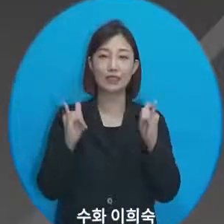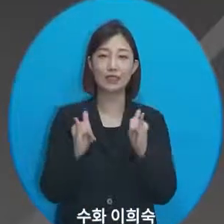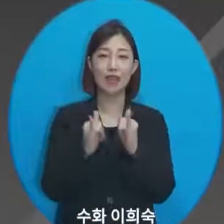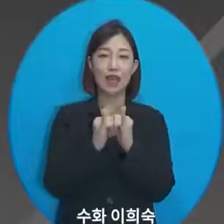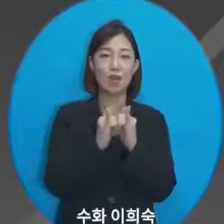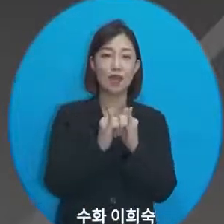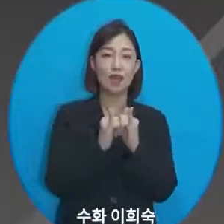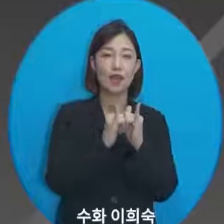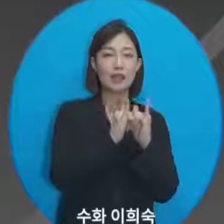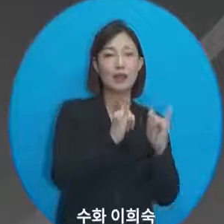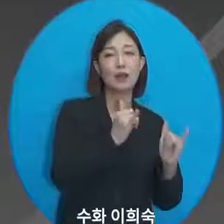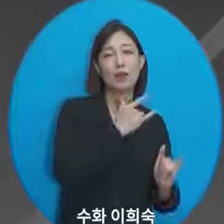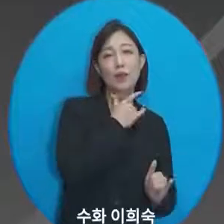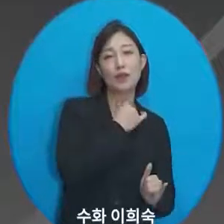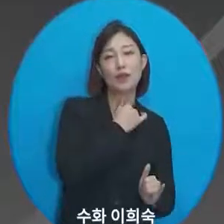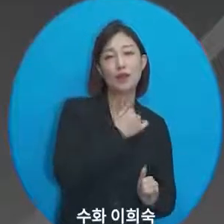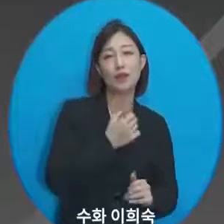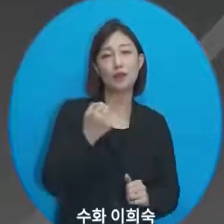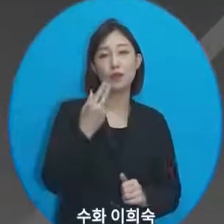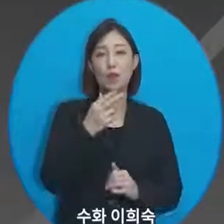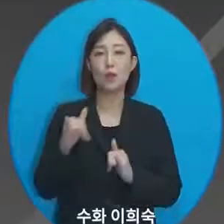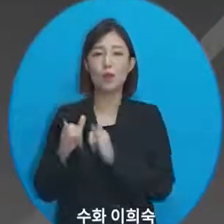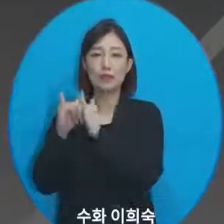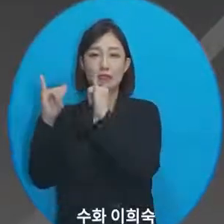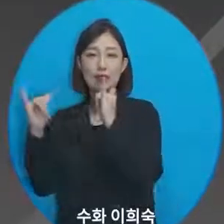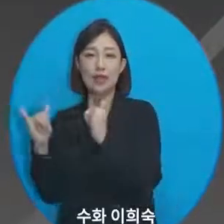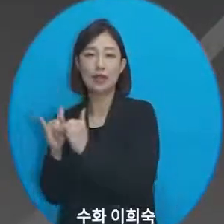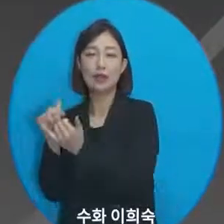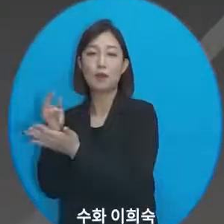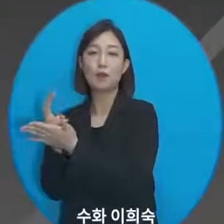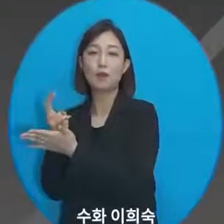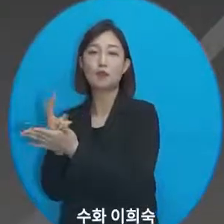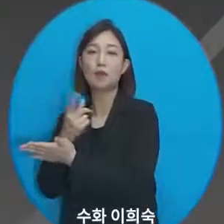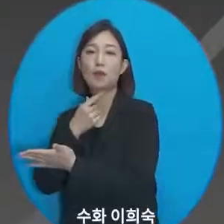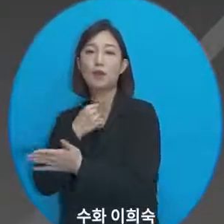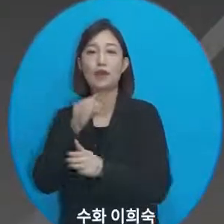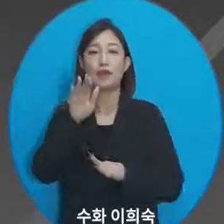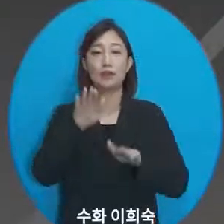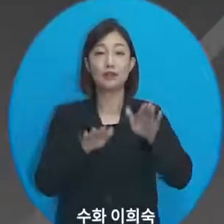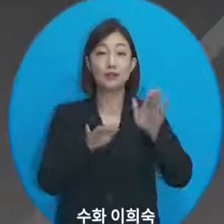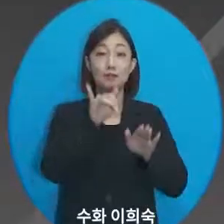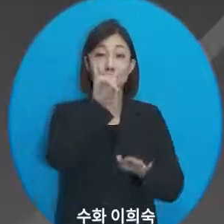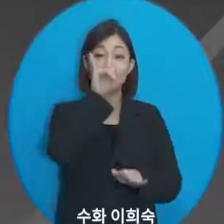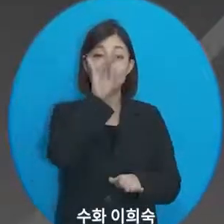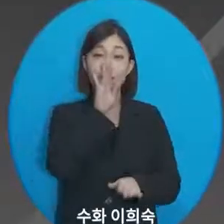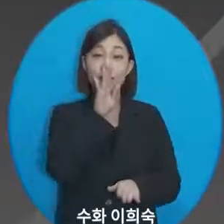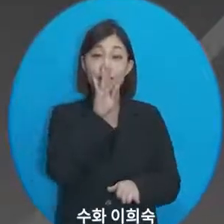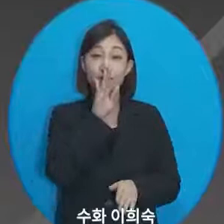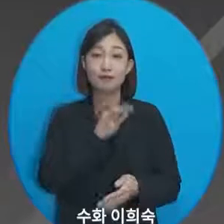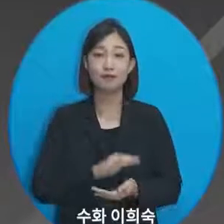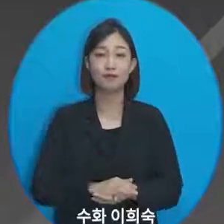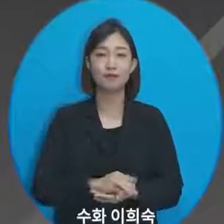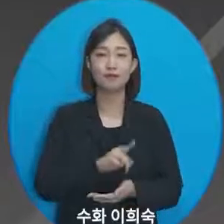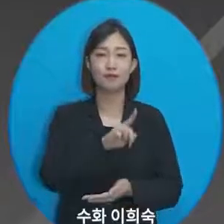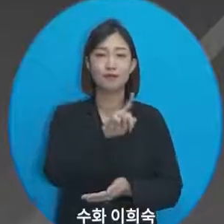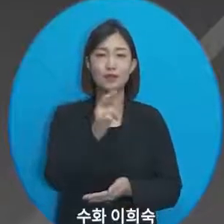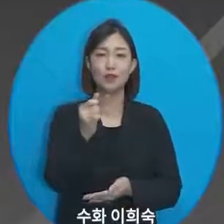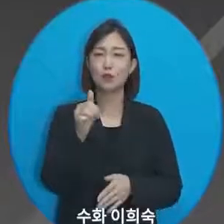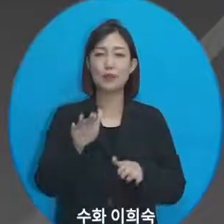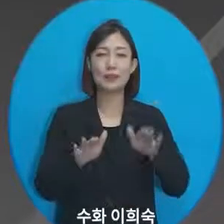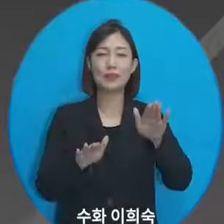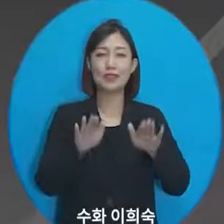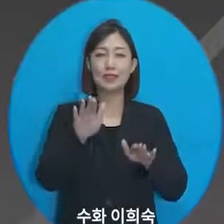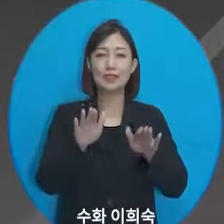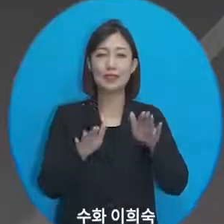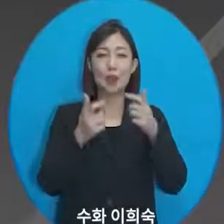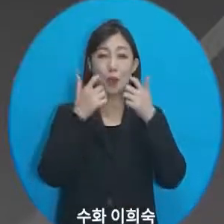요구하는 것들과 사회에서 요구되는 것들의 차이, 그것이 일종의 간격을 만들어내고